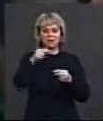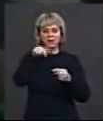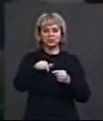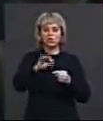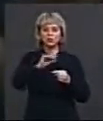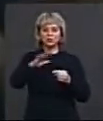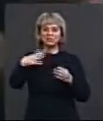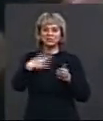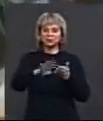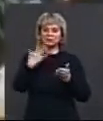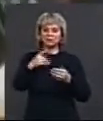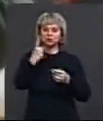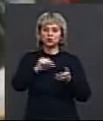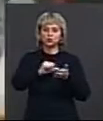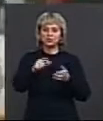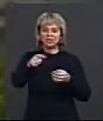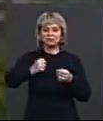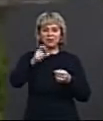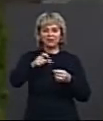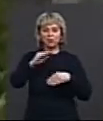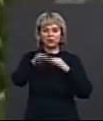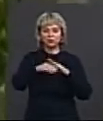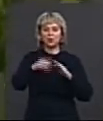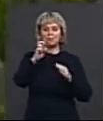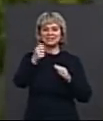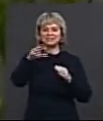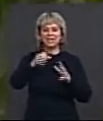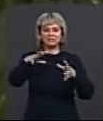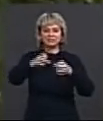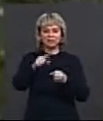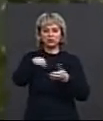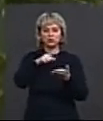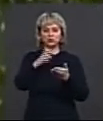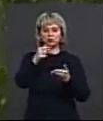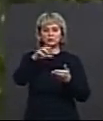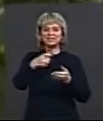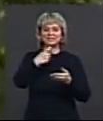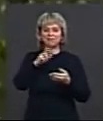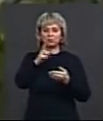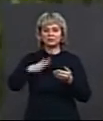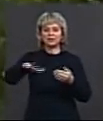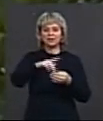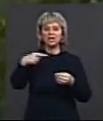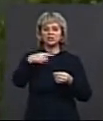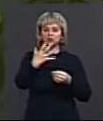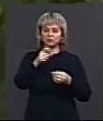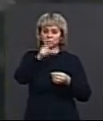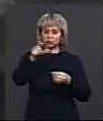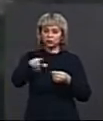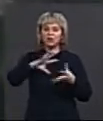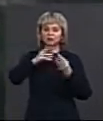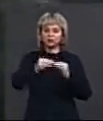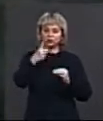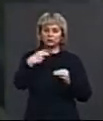В июне 95-го 160 боевиков под руководством Басаева захватили в Буденновске Ставропольского края 1500 заложников, и в